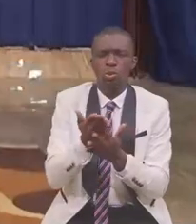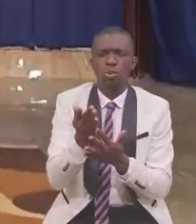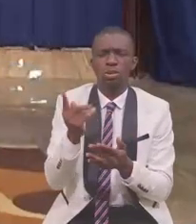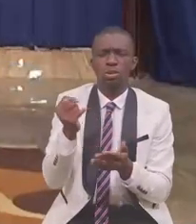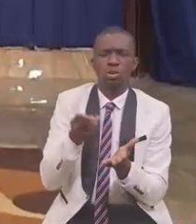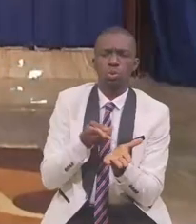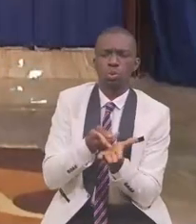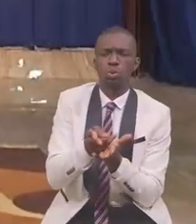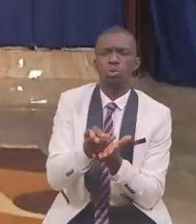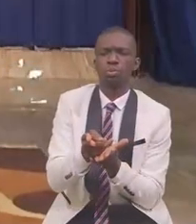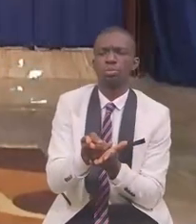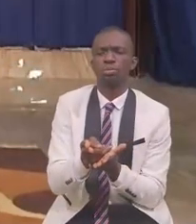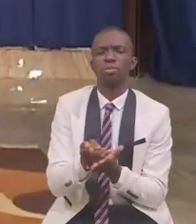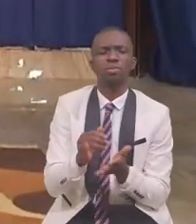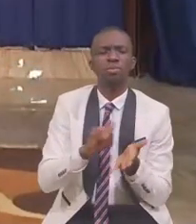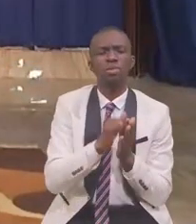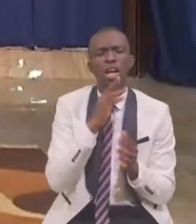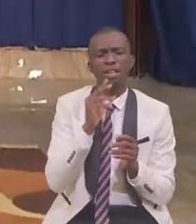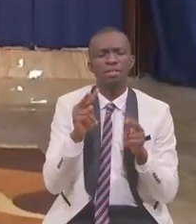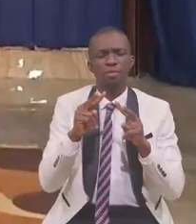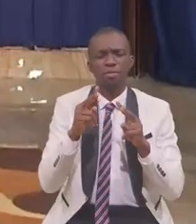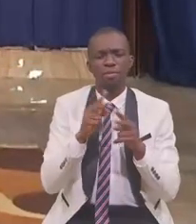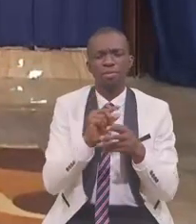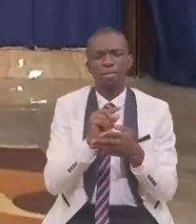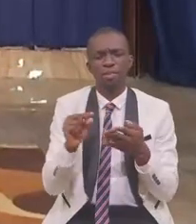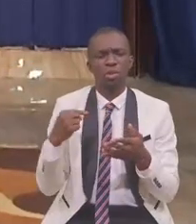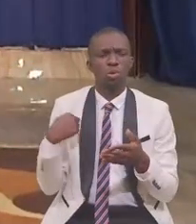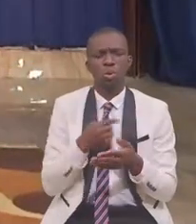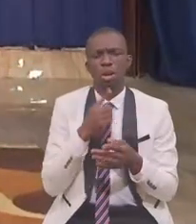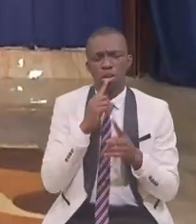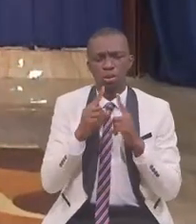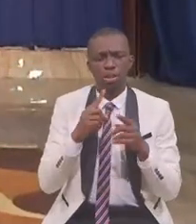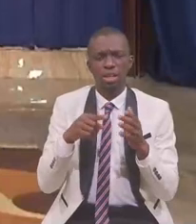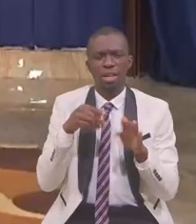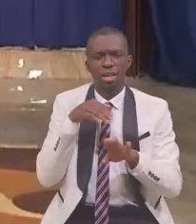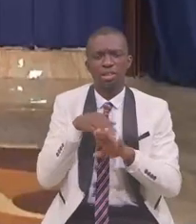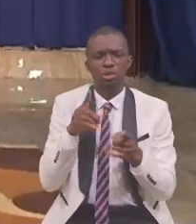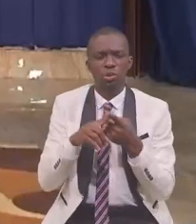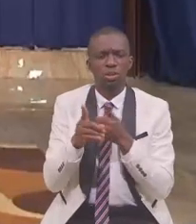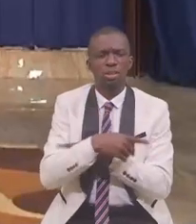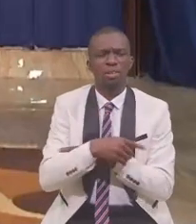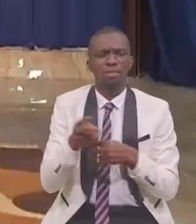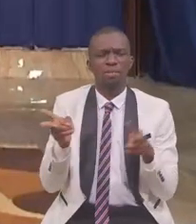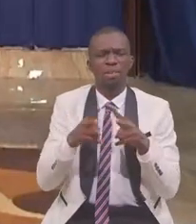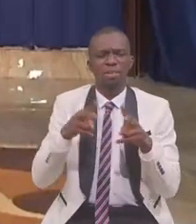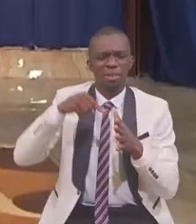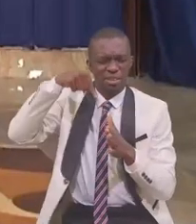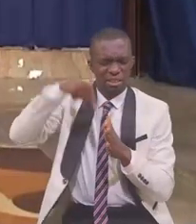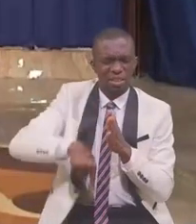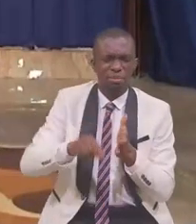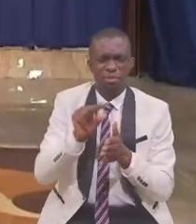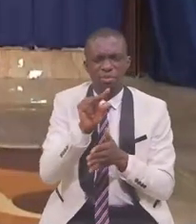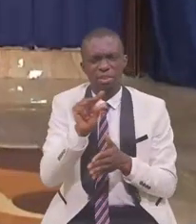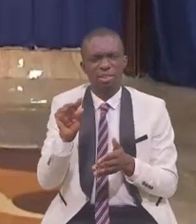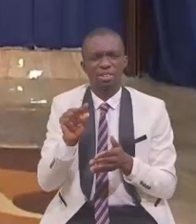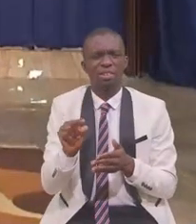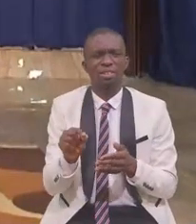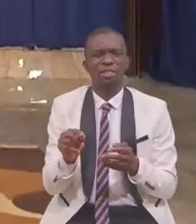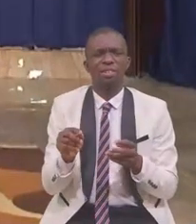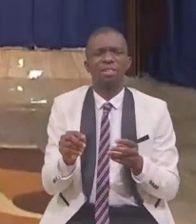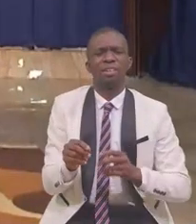les versets que nous allons examiner ce soir, des versets très approfondis. Et comme on revient au